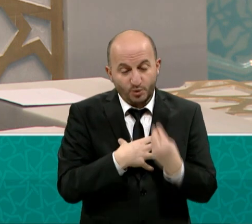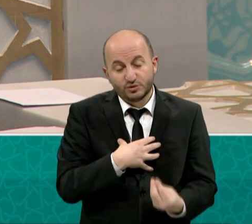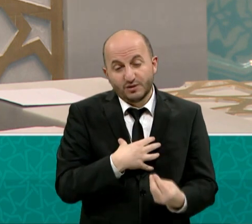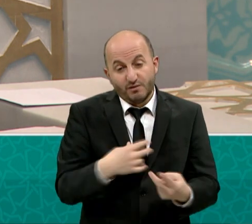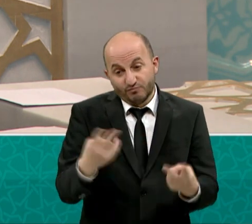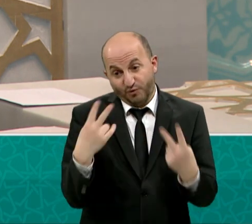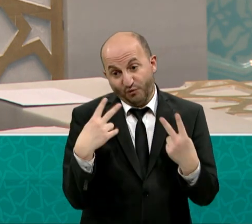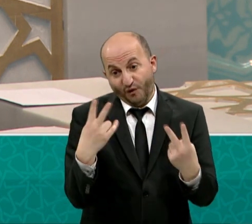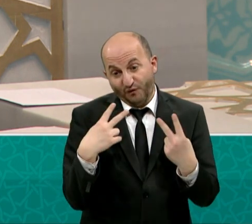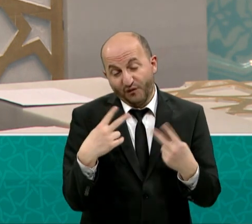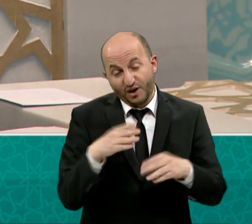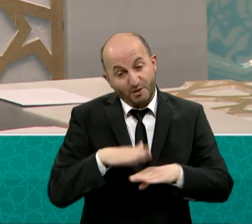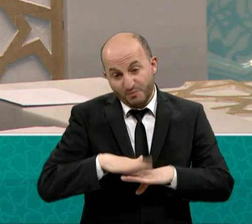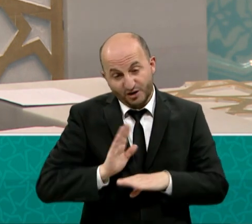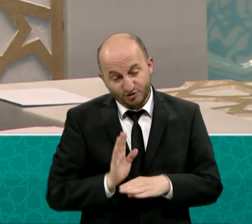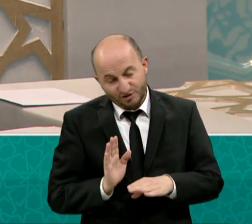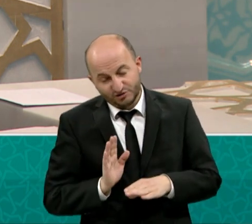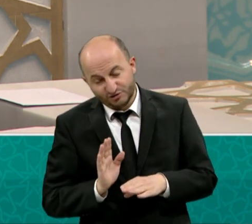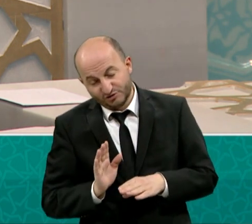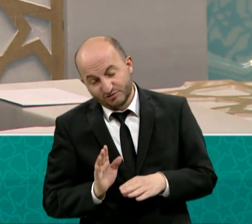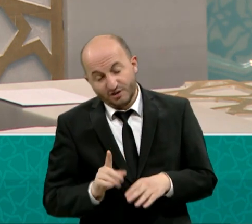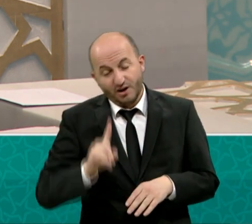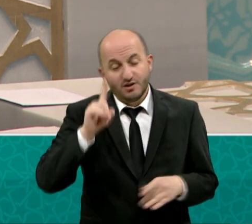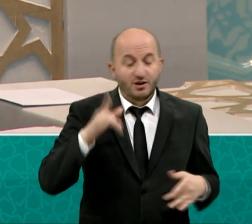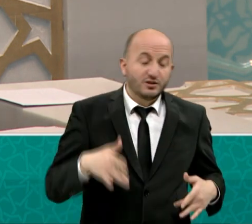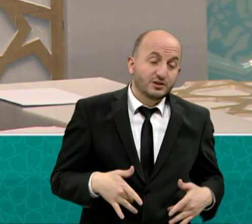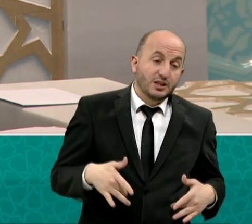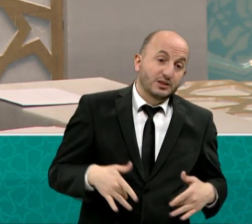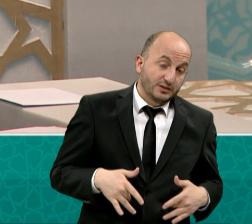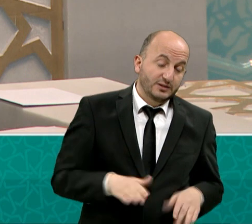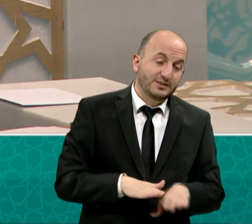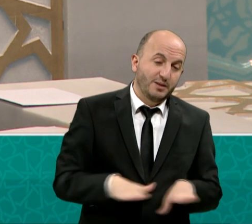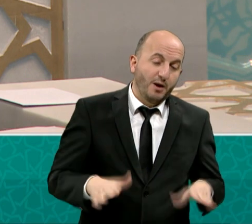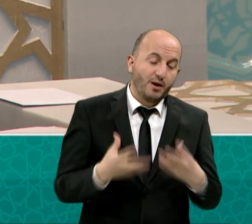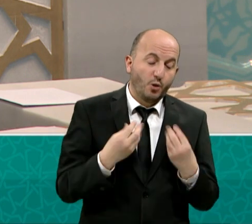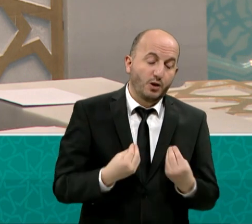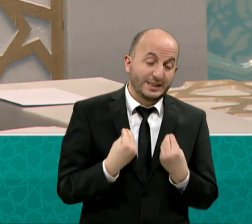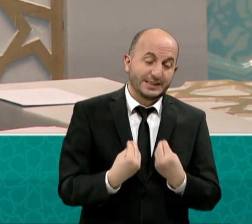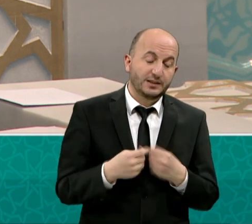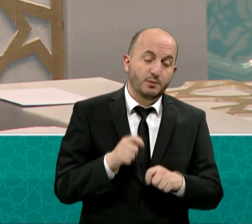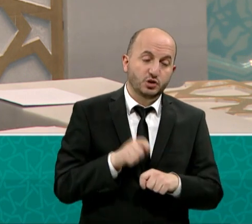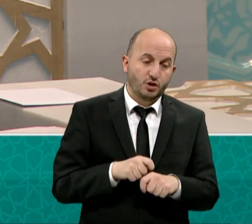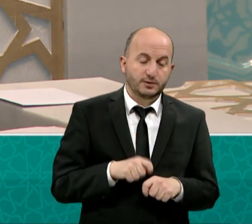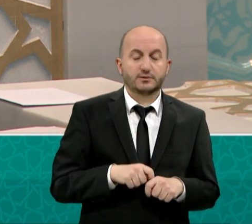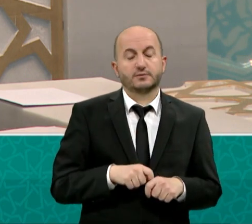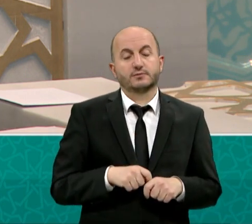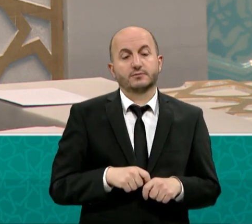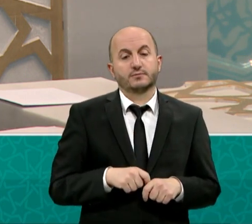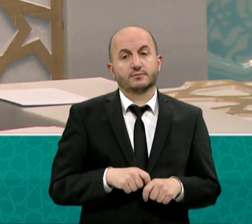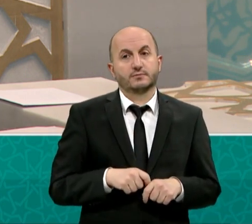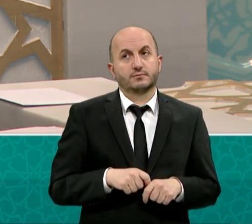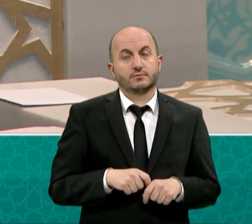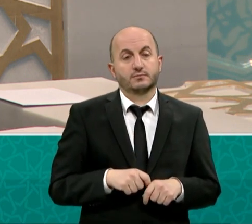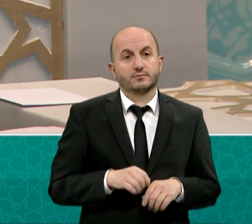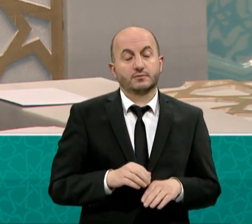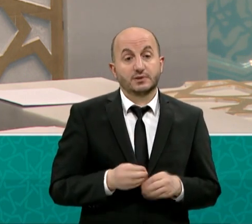riyakarlık yapmayacak, gösteriş yapmayacak. Allah rızası temelli olarak bu iyilikleri yapacak. Peki